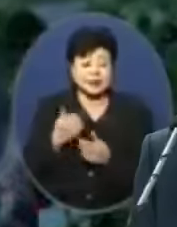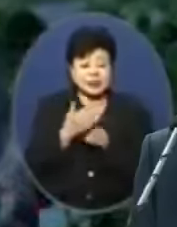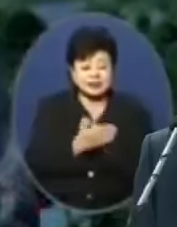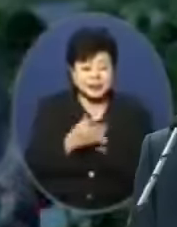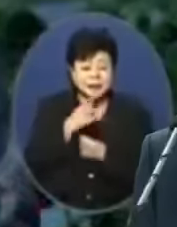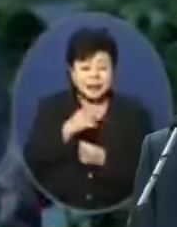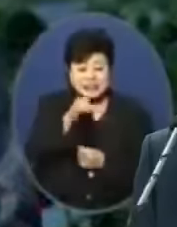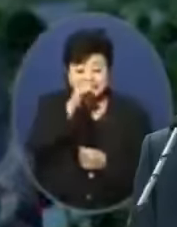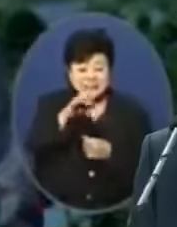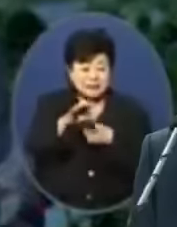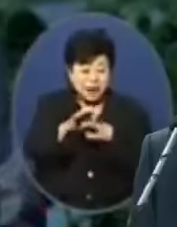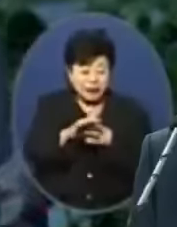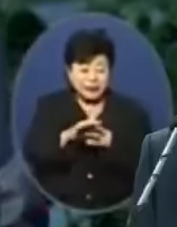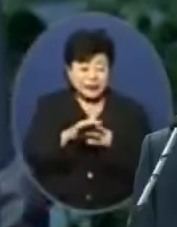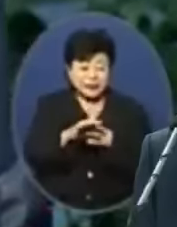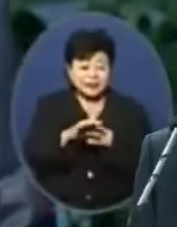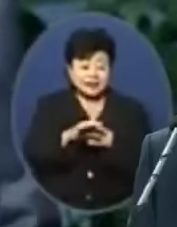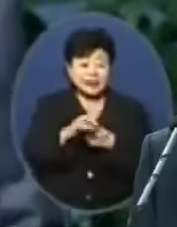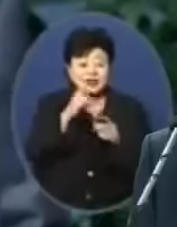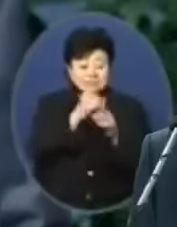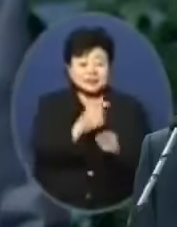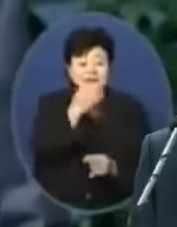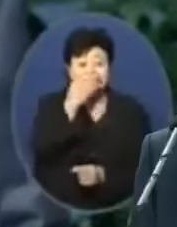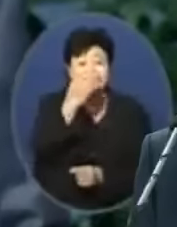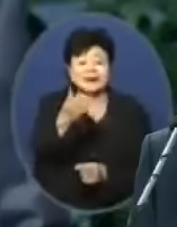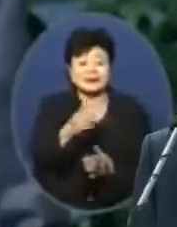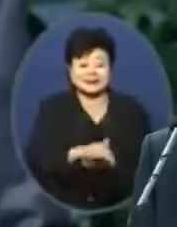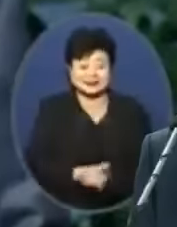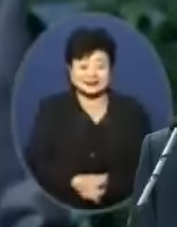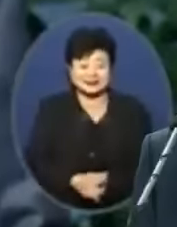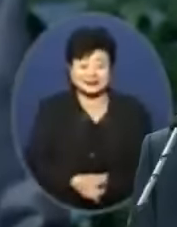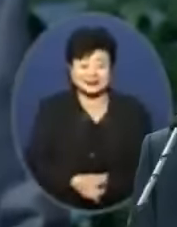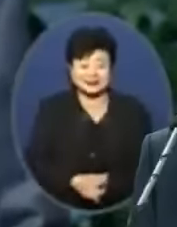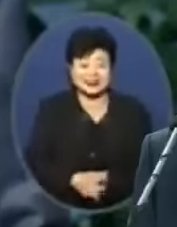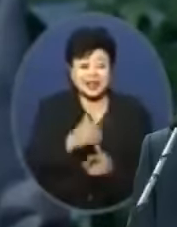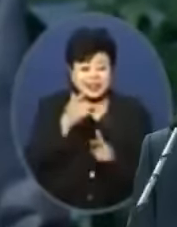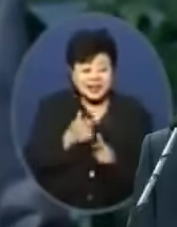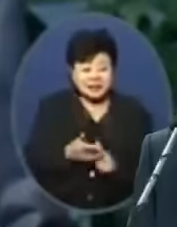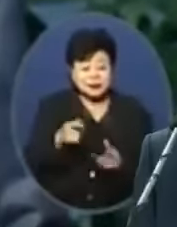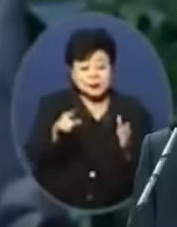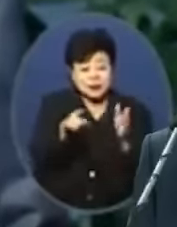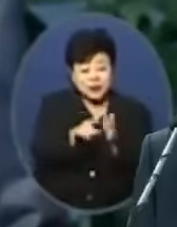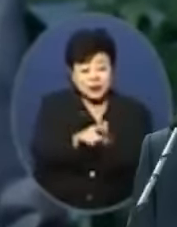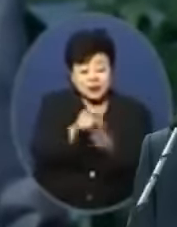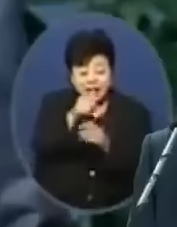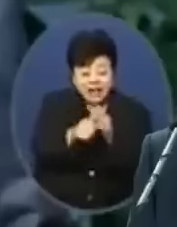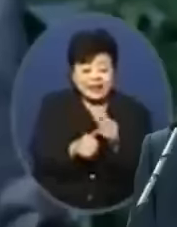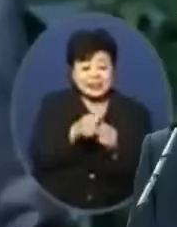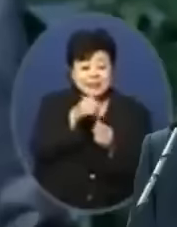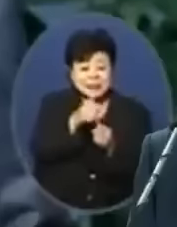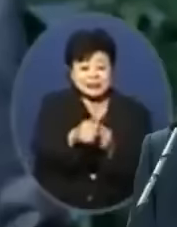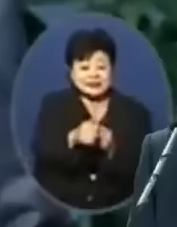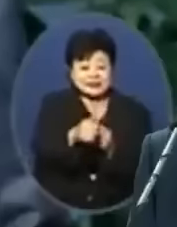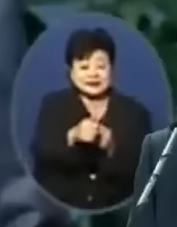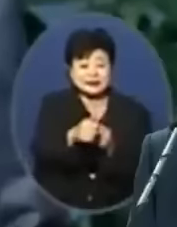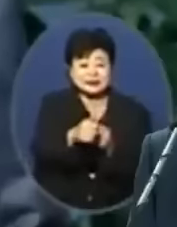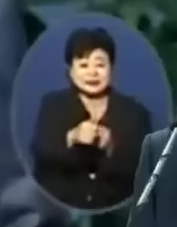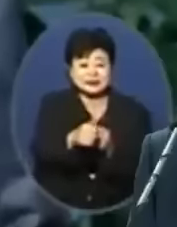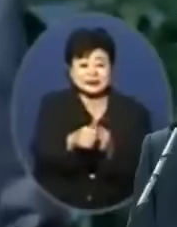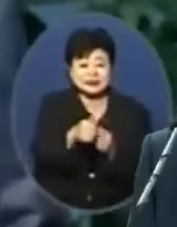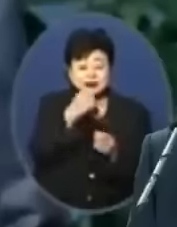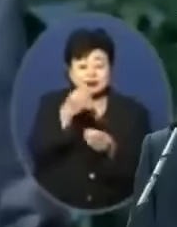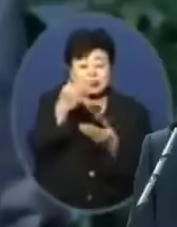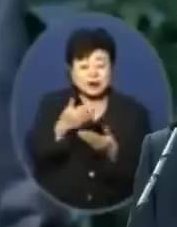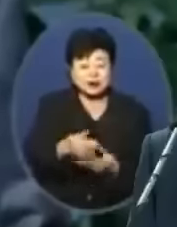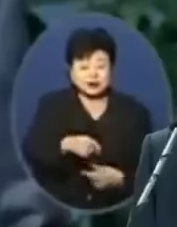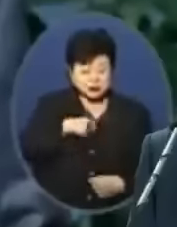은혜만 있으면 이게 나갈 수 있습니다. 예수 믿고 하나님의